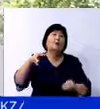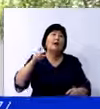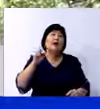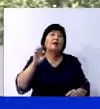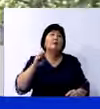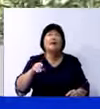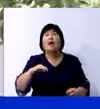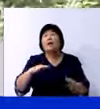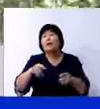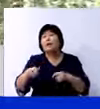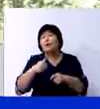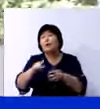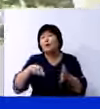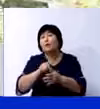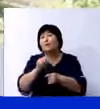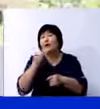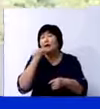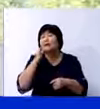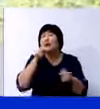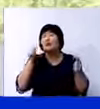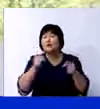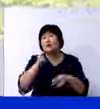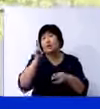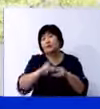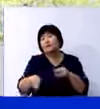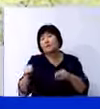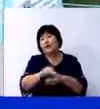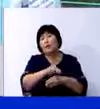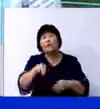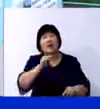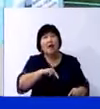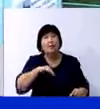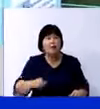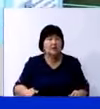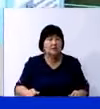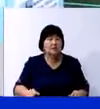города потребовал качества и поручил в срок завершить ремонтные работы.